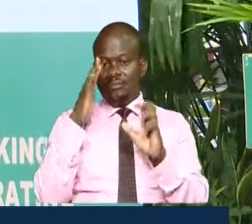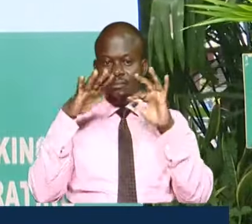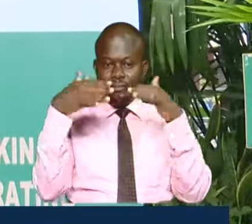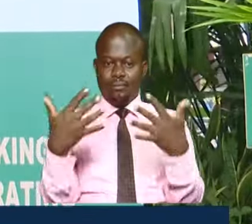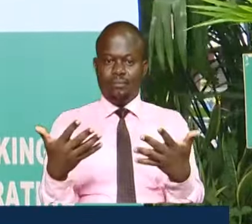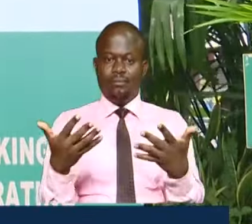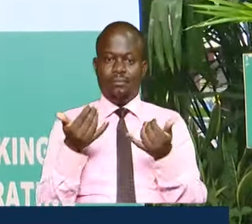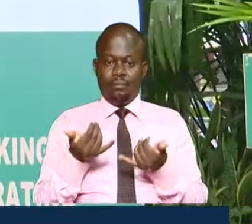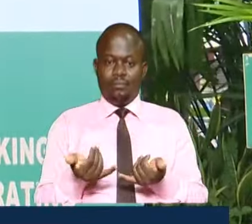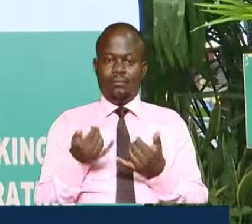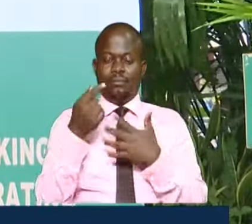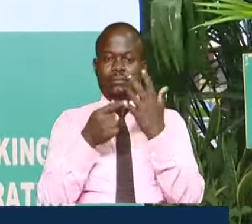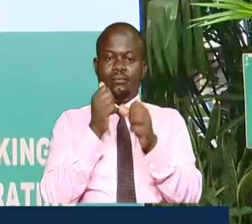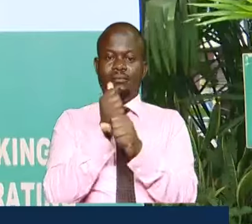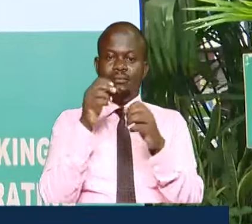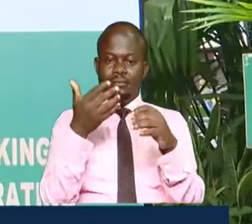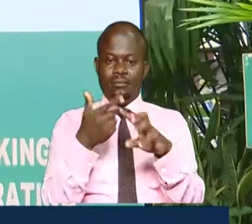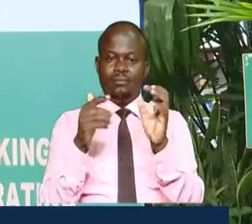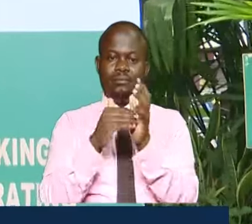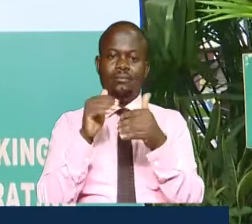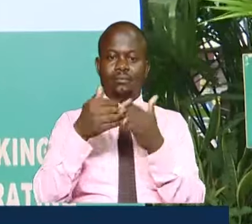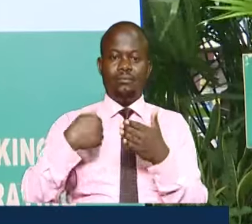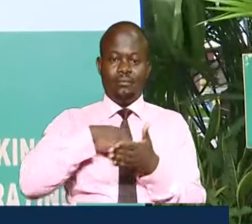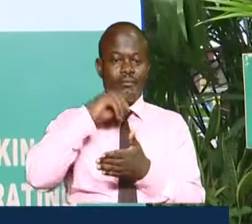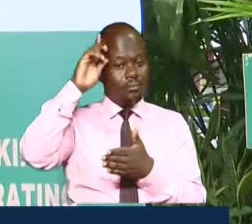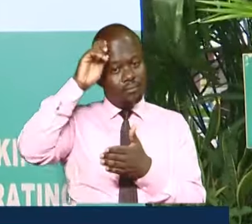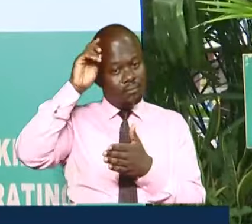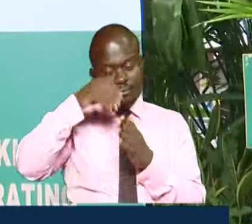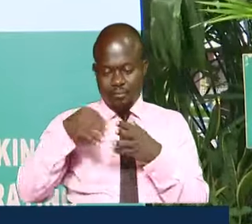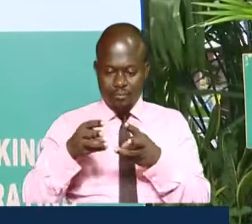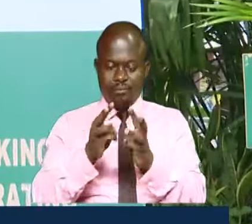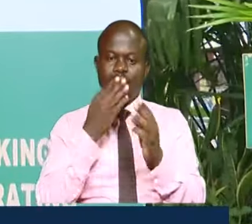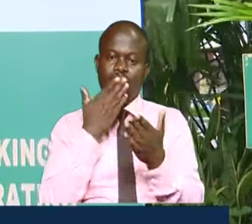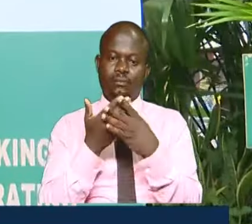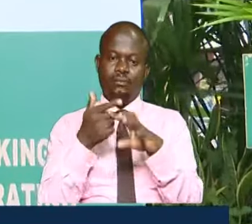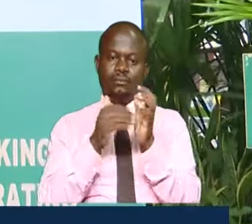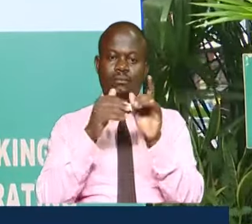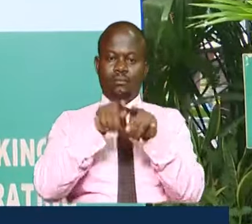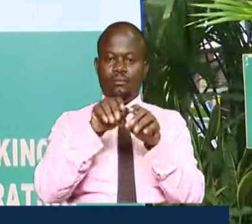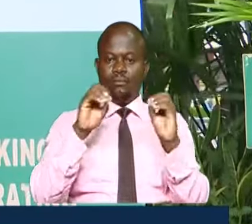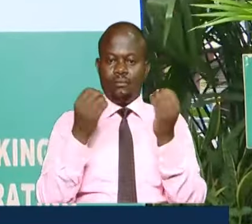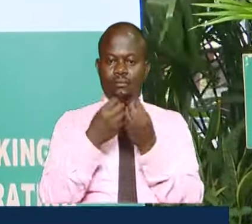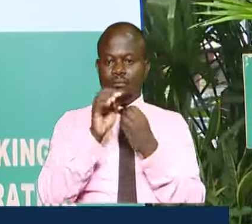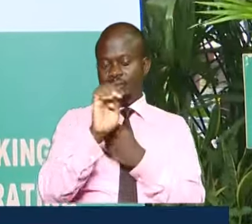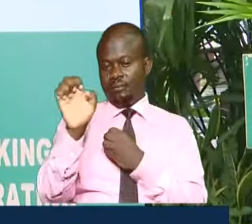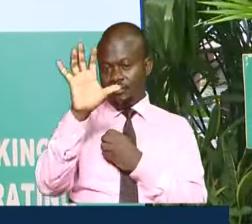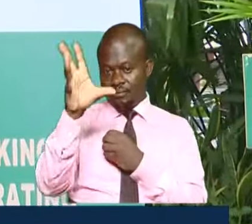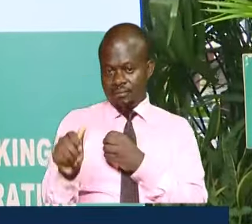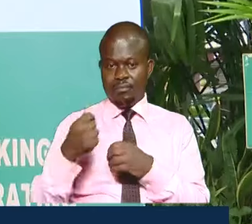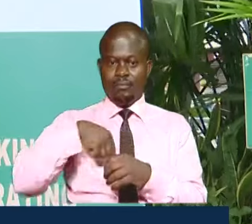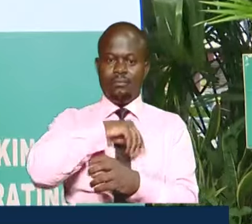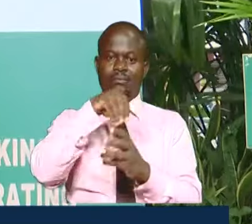uko ubu ibintu bikorwa, kandi ndatekereza ko turi mu nzira nziza, kandi nk'umuryango wa Afurika y'Iburasirazuba